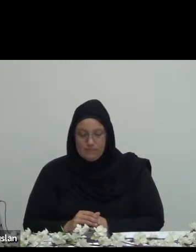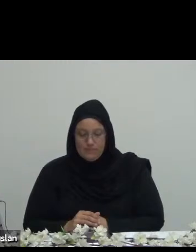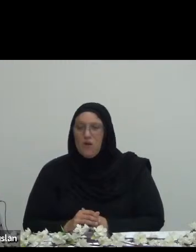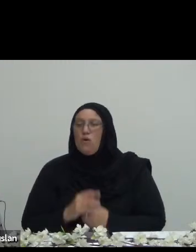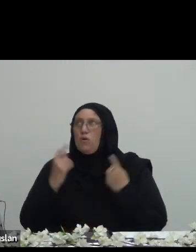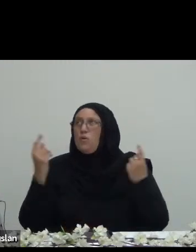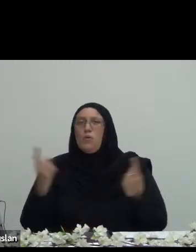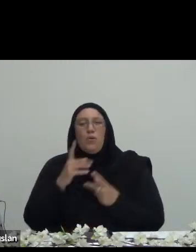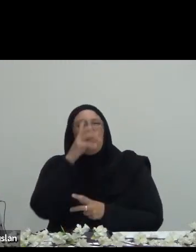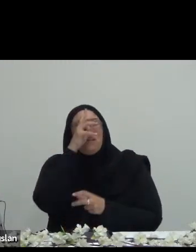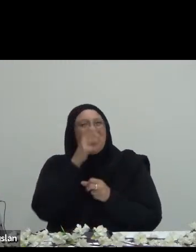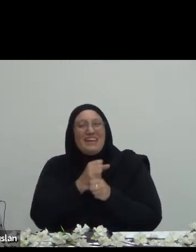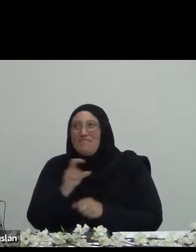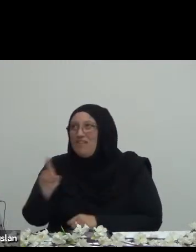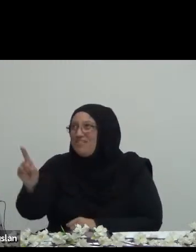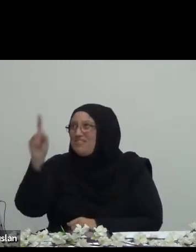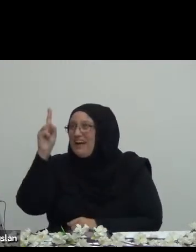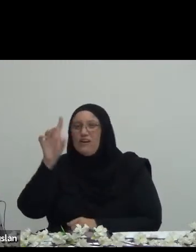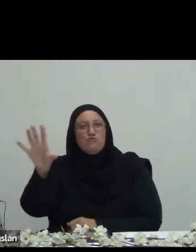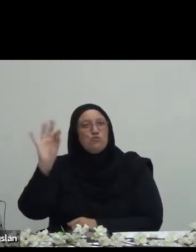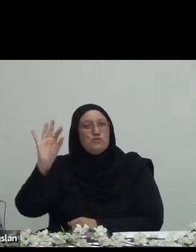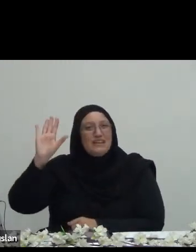لربك وانحر.